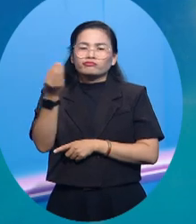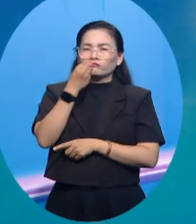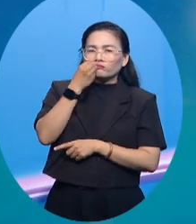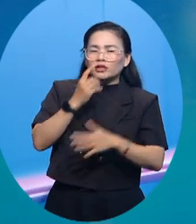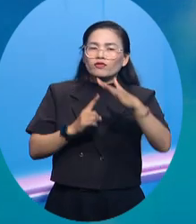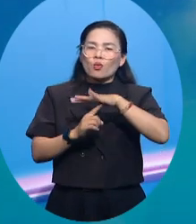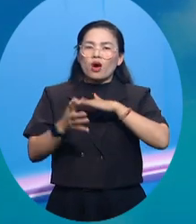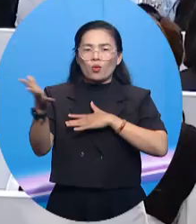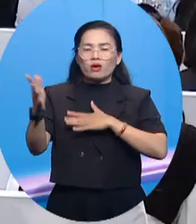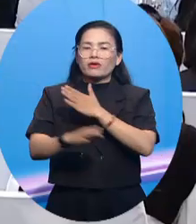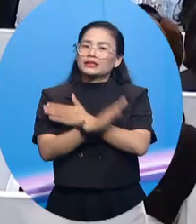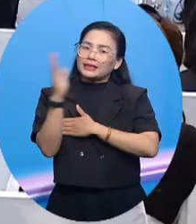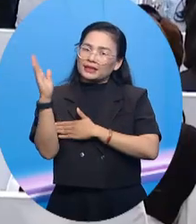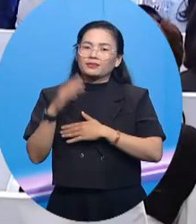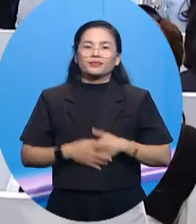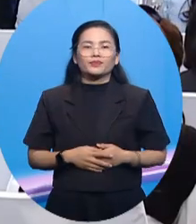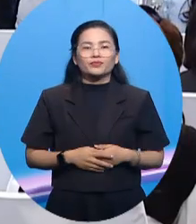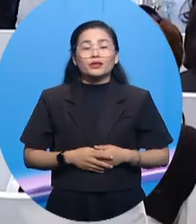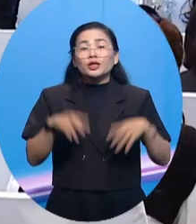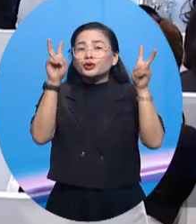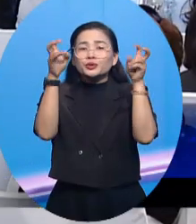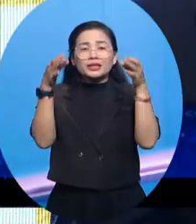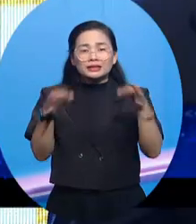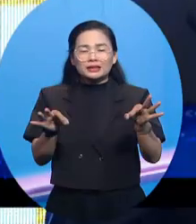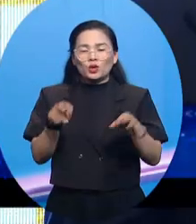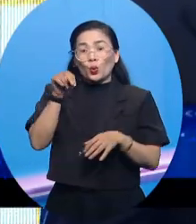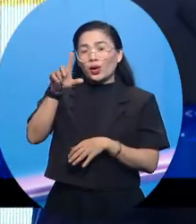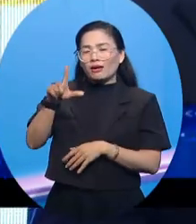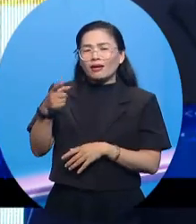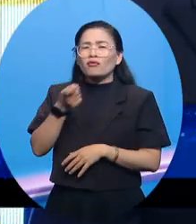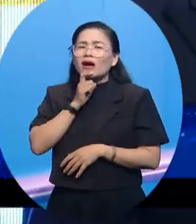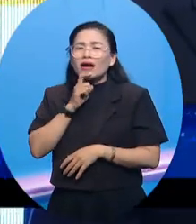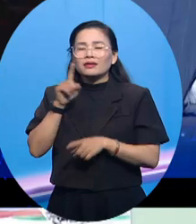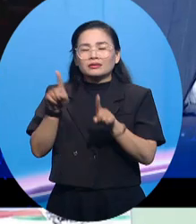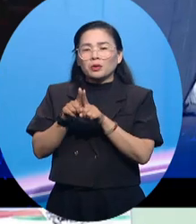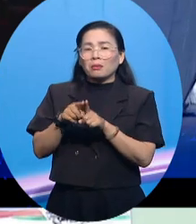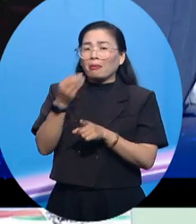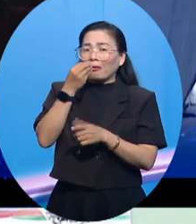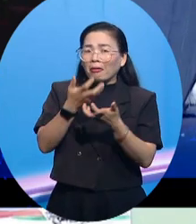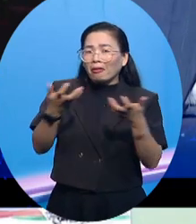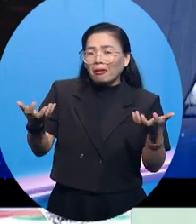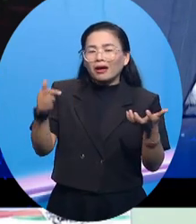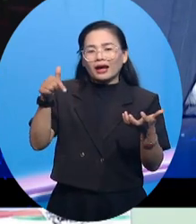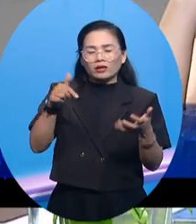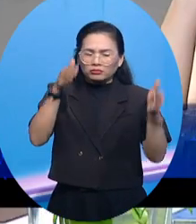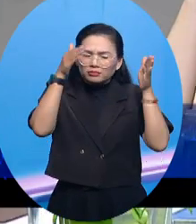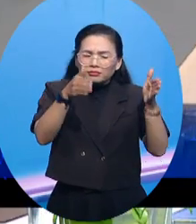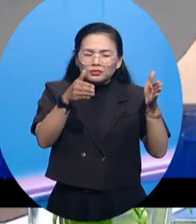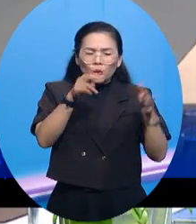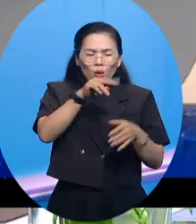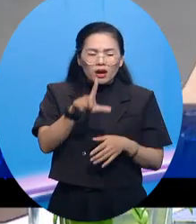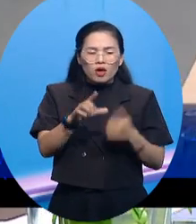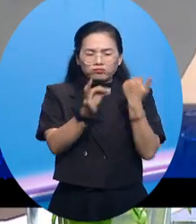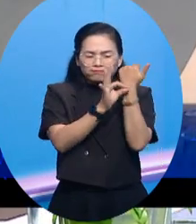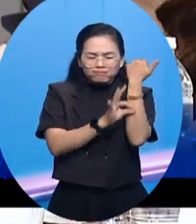thực Việt với chủ đề khai phá nguyên liệu vàng V danh ẩm thực Việt chương trình tập trung khai thác những nguyên liệu